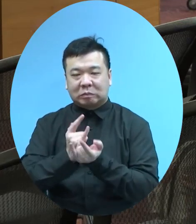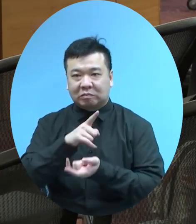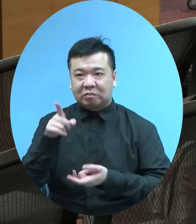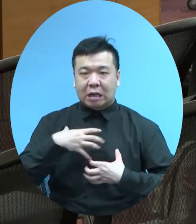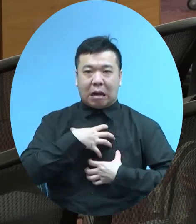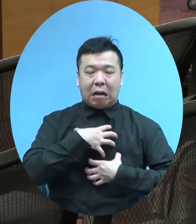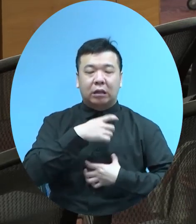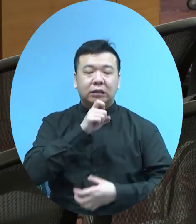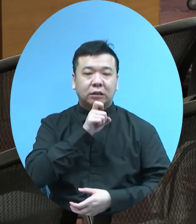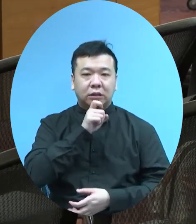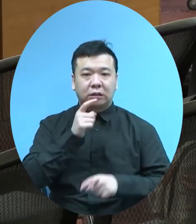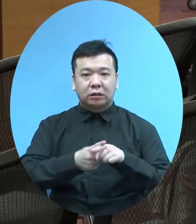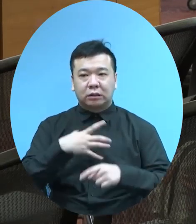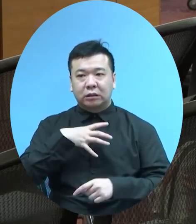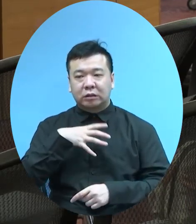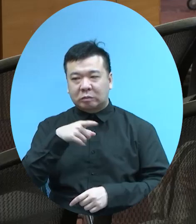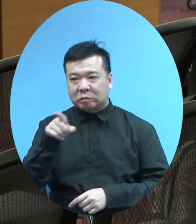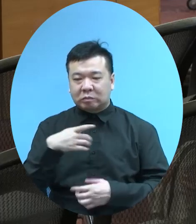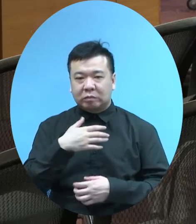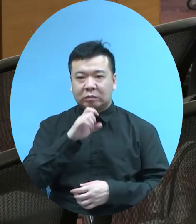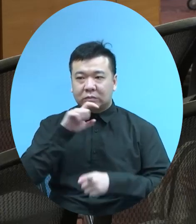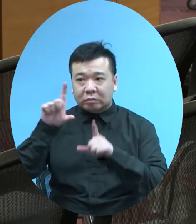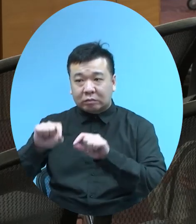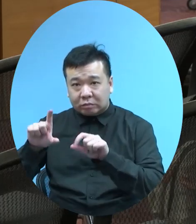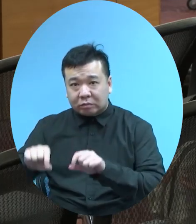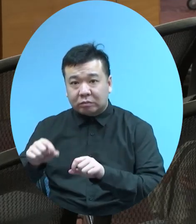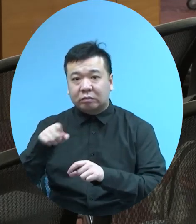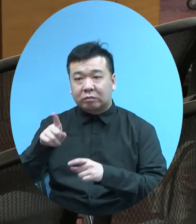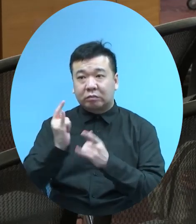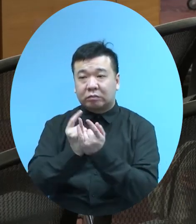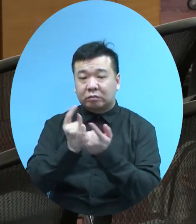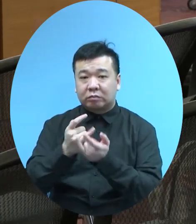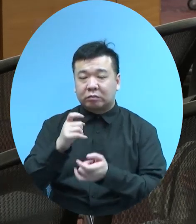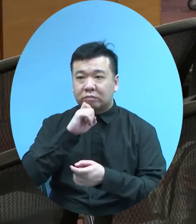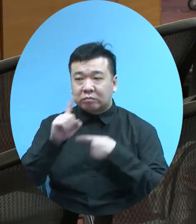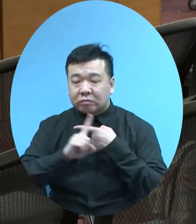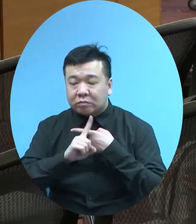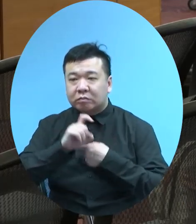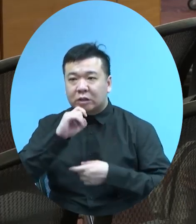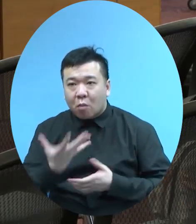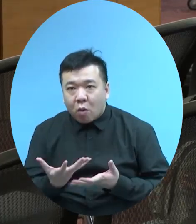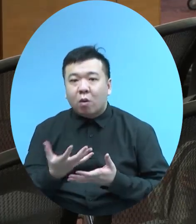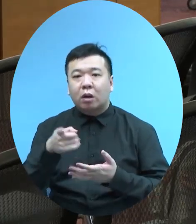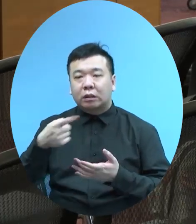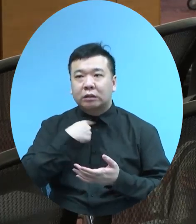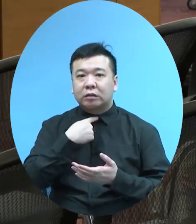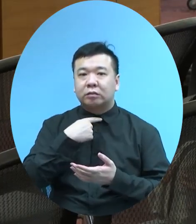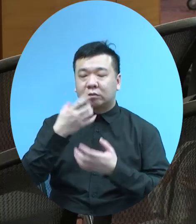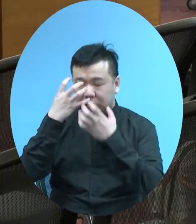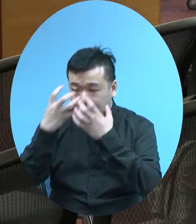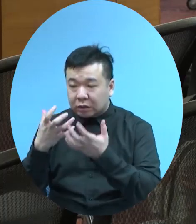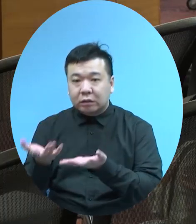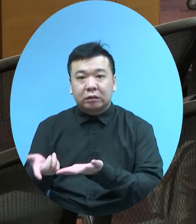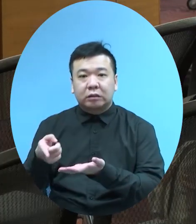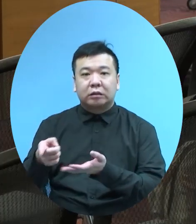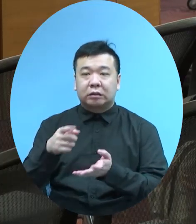好擔心，即係而家個情況啦，即係會唔會同佢哋解釋一下，即係而家北角區嗰個風險係點樣咧，同埋需唔需要特別？即係